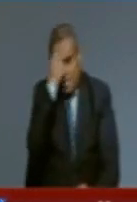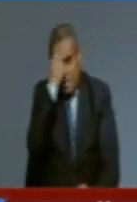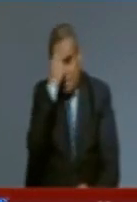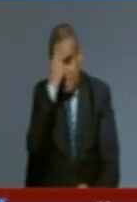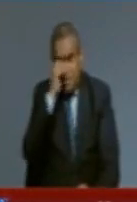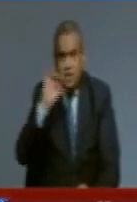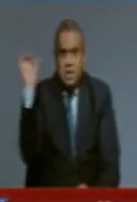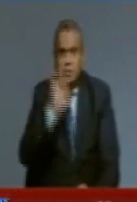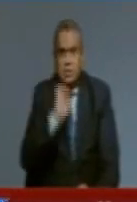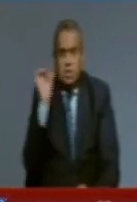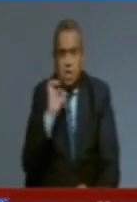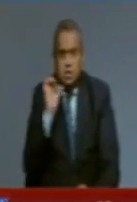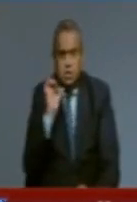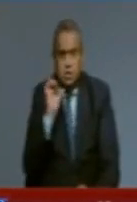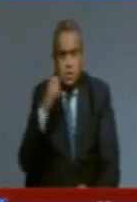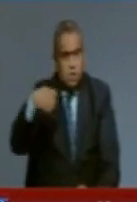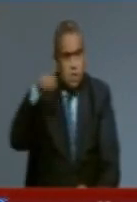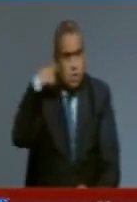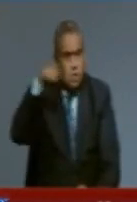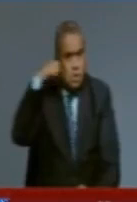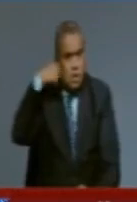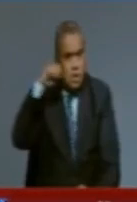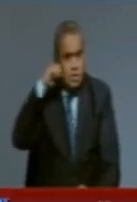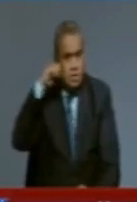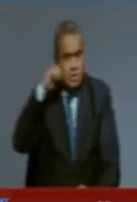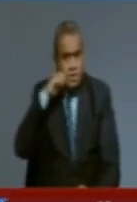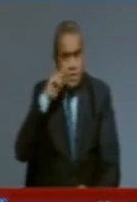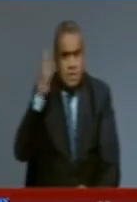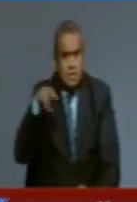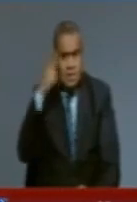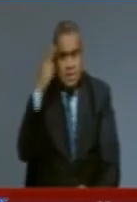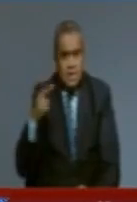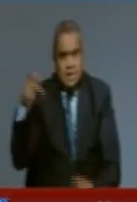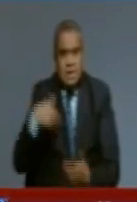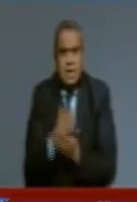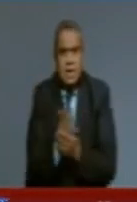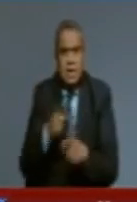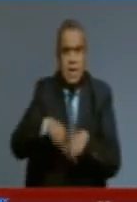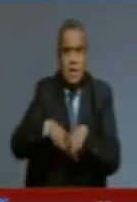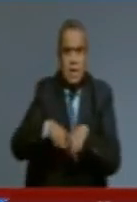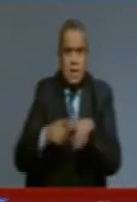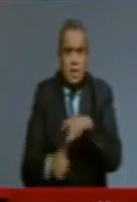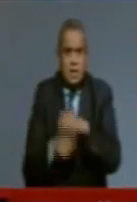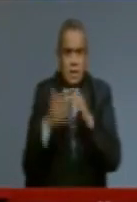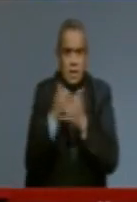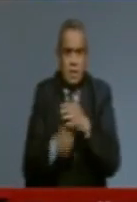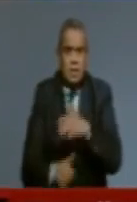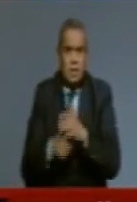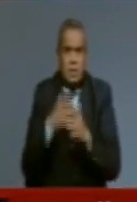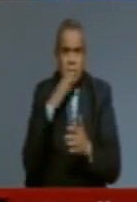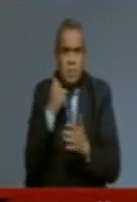2019 رئيس الكنيسة اليونانية الإسكندرية البطريرك